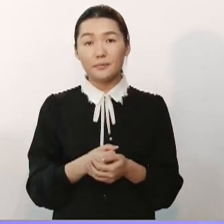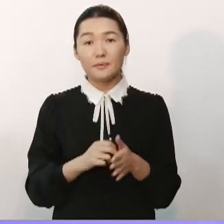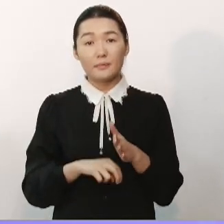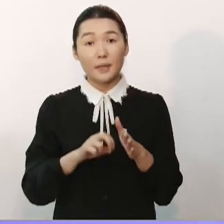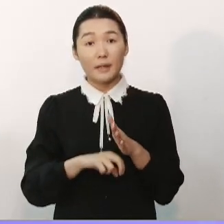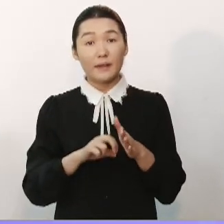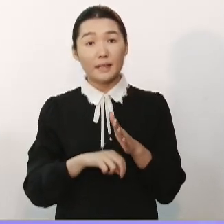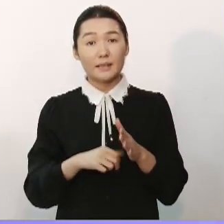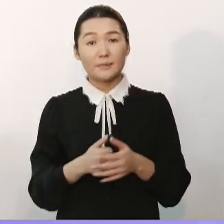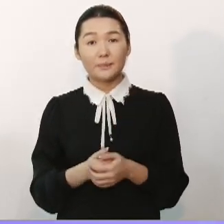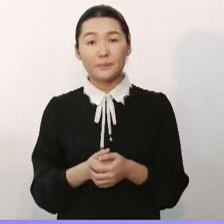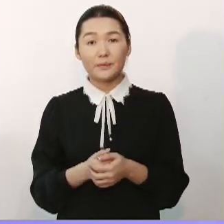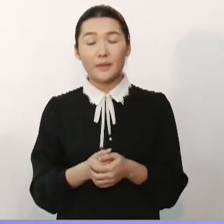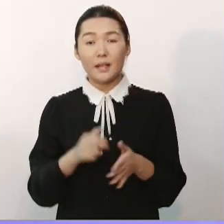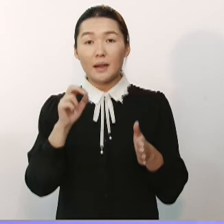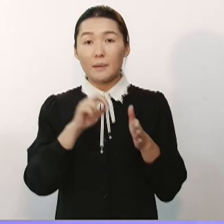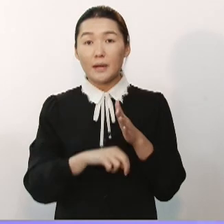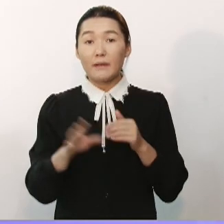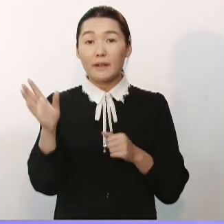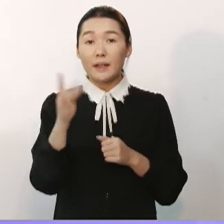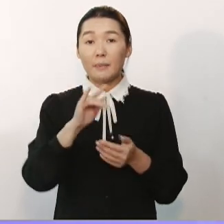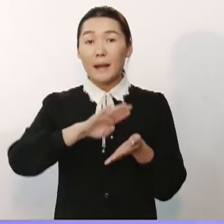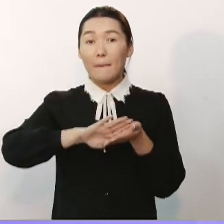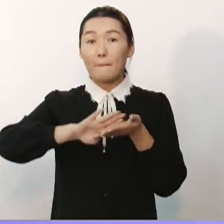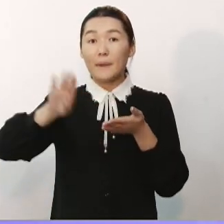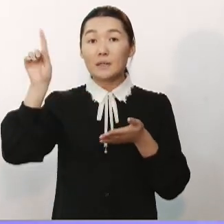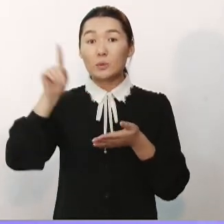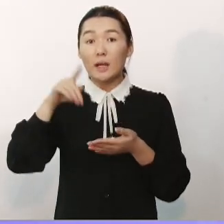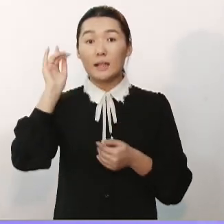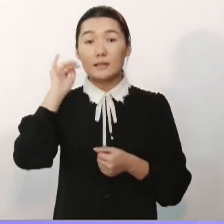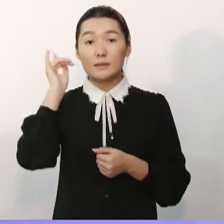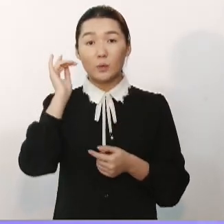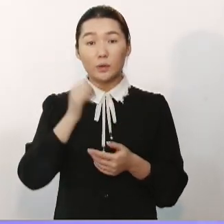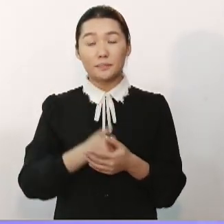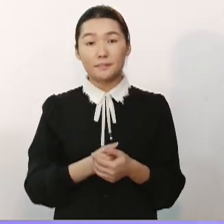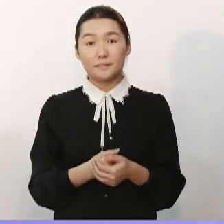Проверьте. Проверяем мы безударный звук.